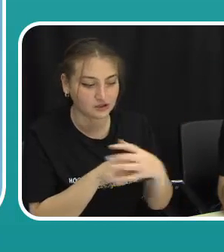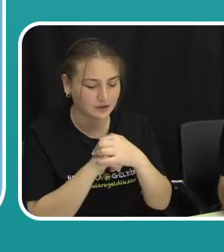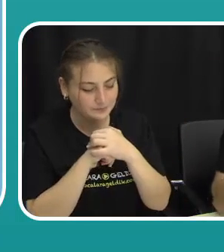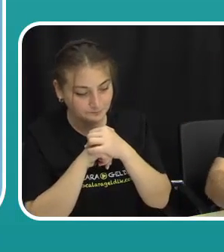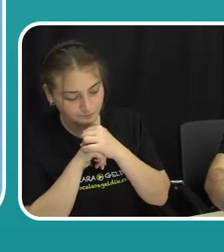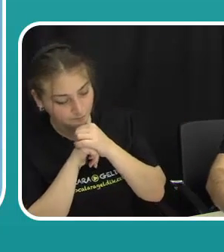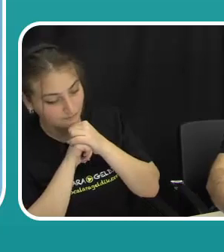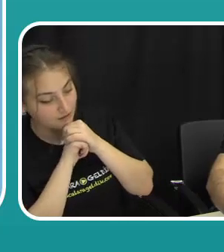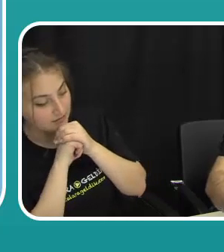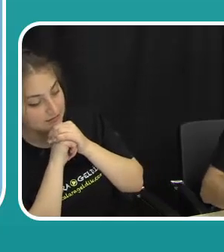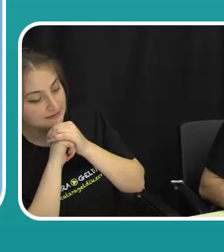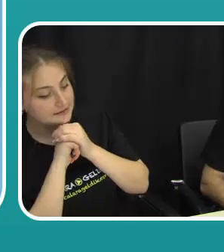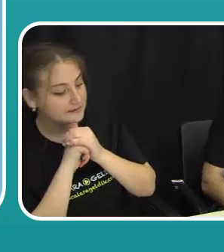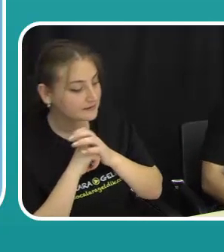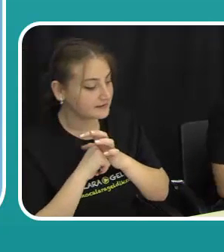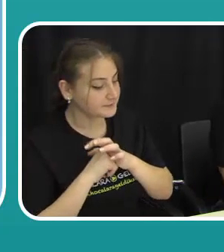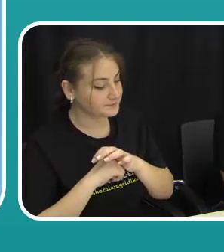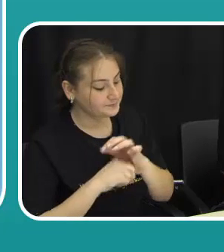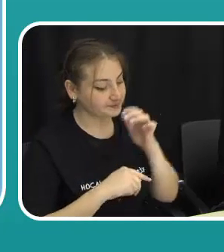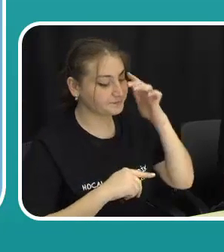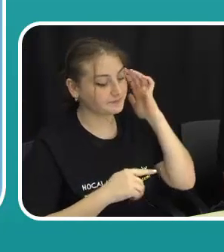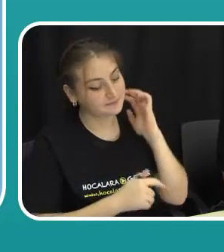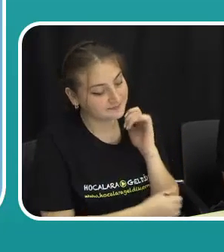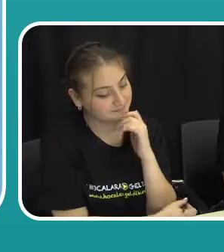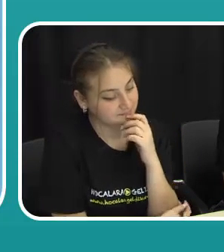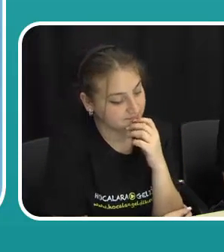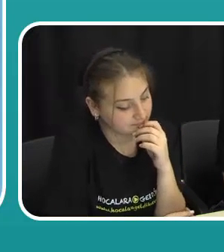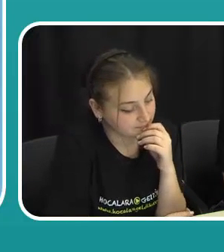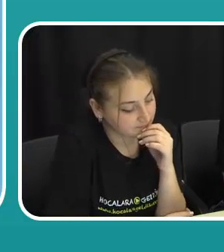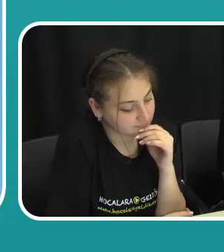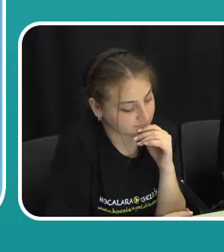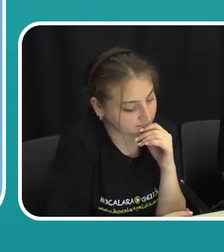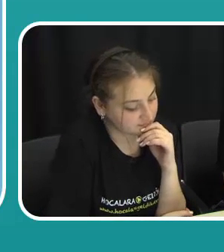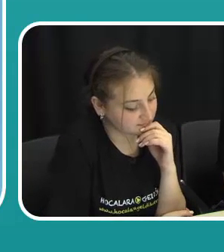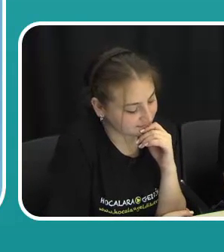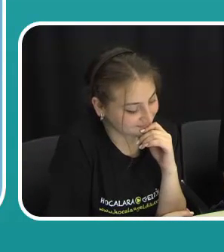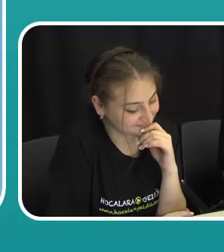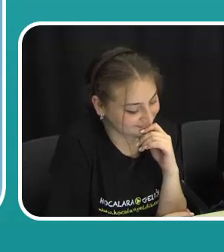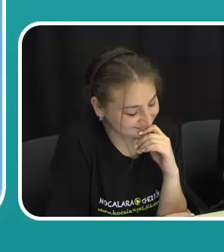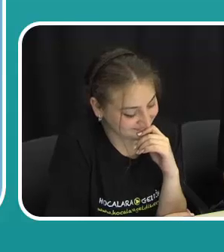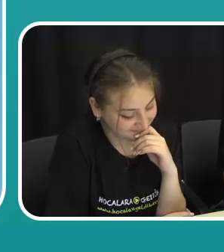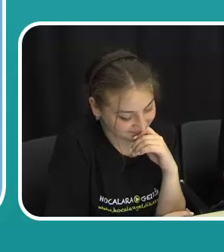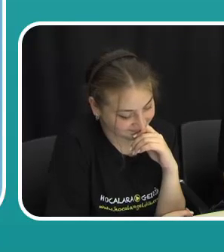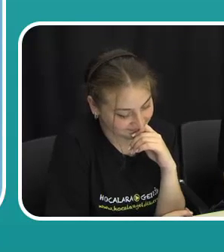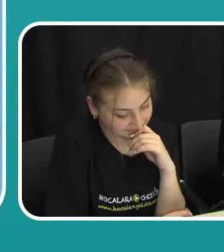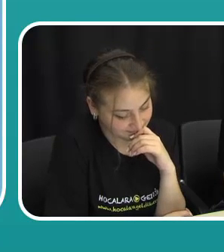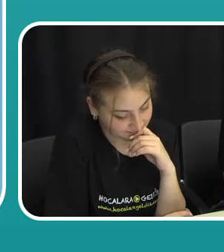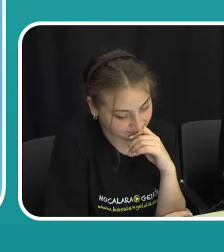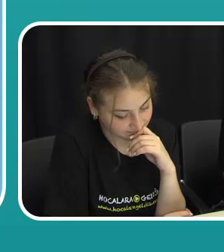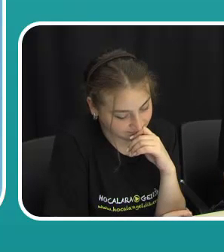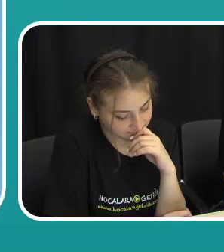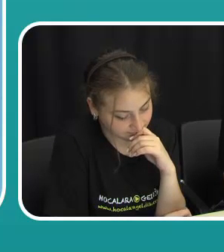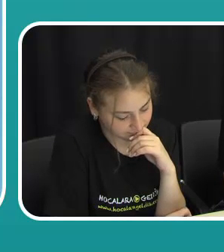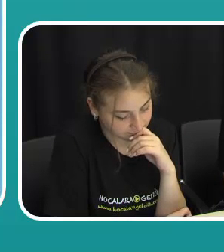kaynaklanacak Peki örnek bağlama ya da söz saz Türk halk müziğinde yaygın